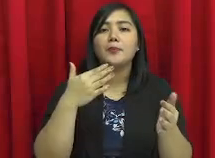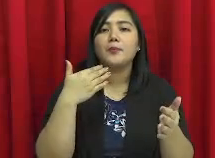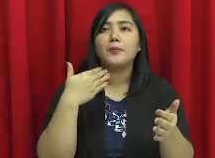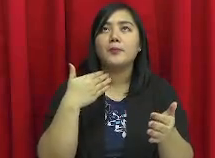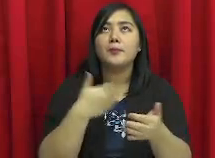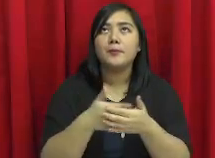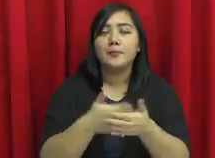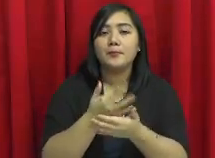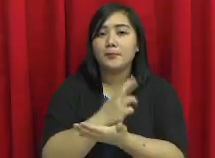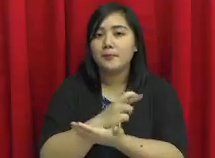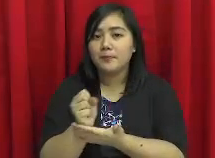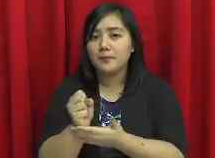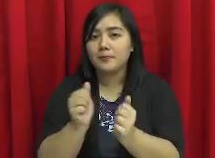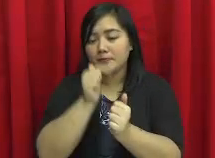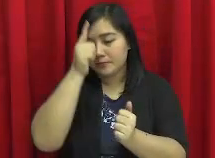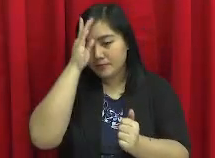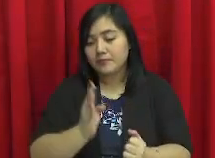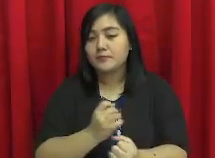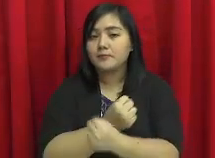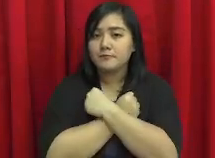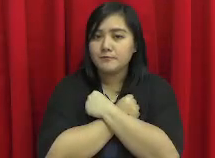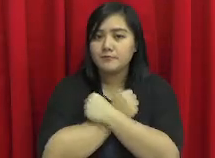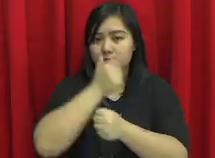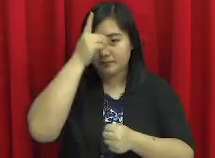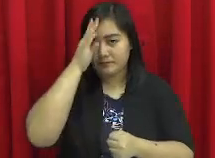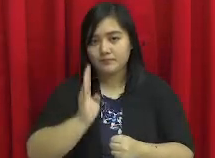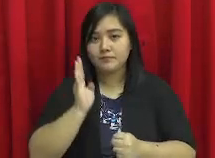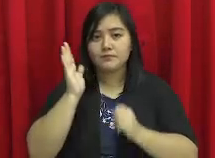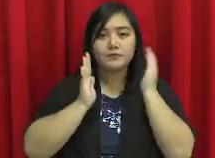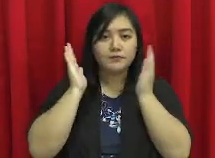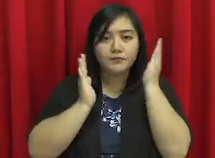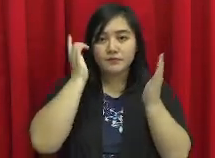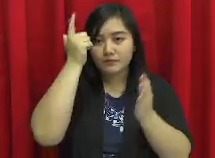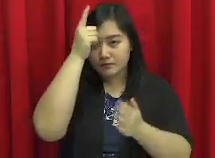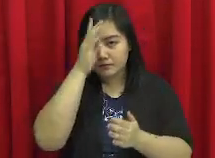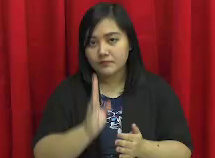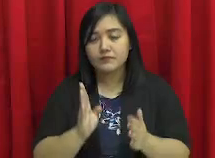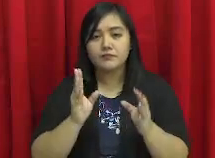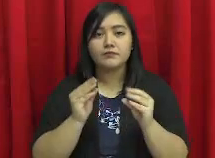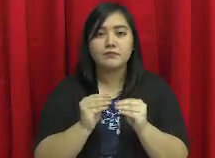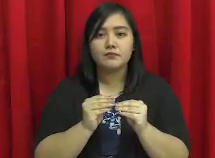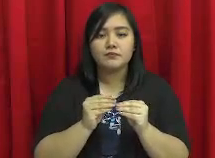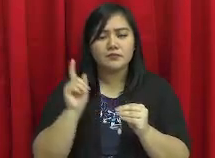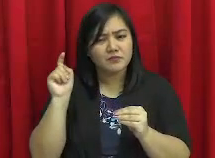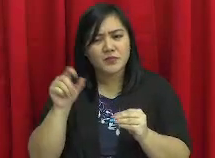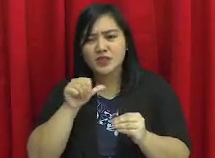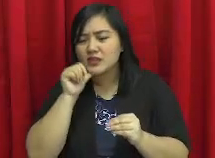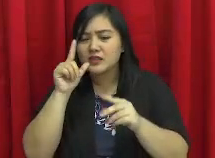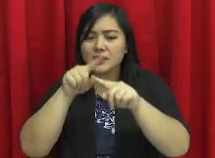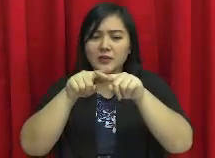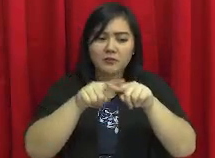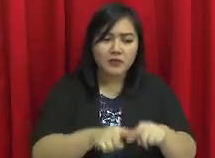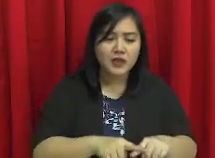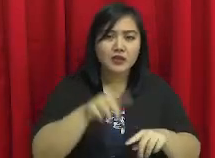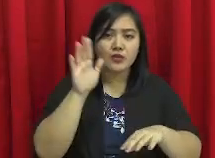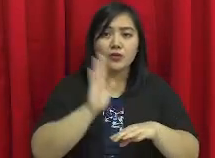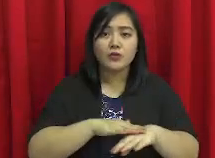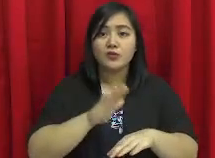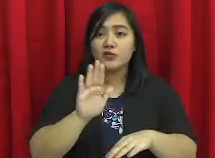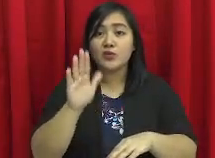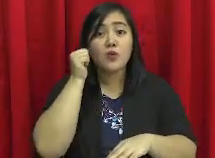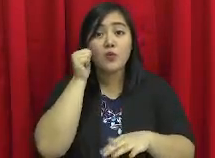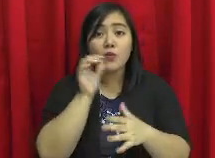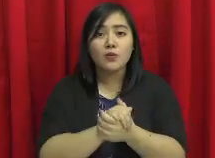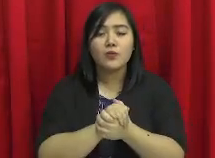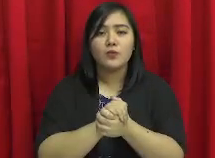maglingkod sa Panginoon. Yes, that's right. Hindi pwedeng hindi natin, sabi Sir Jao, hindi pwedeng iasa natin sa ating mga asawa. Yeah. Hindi